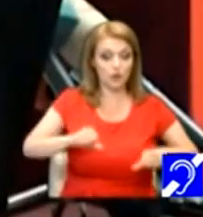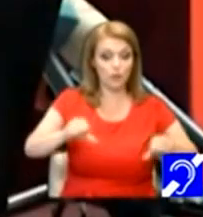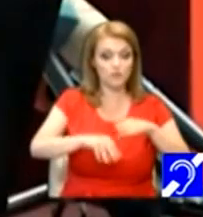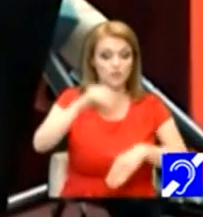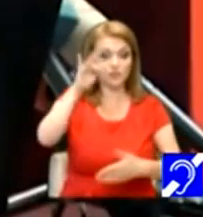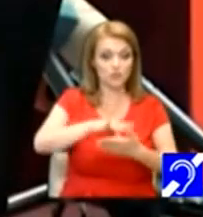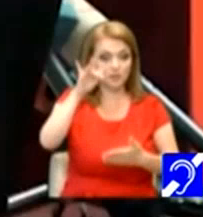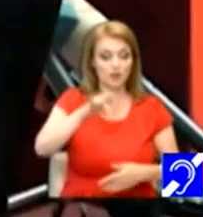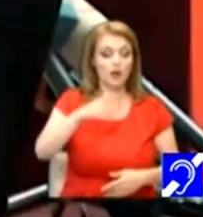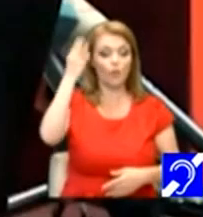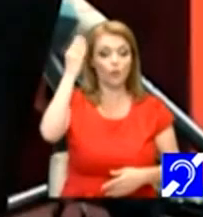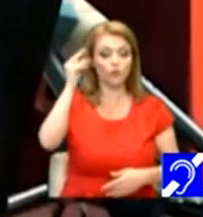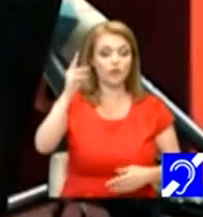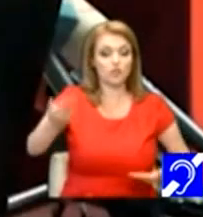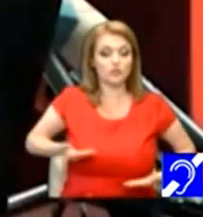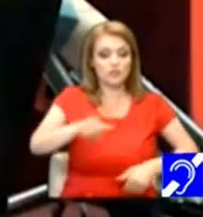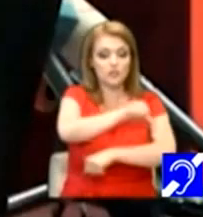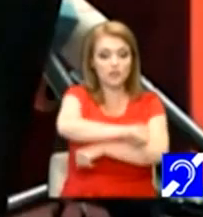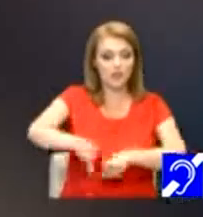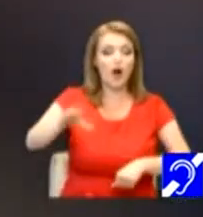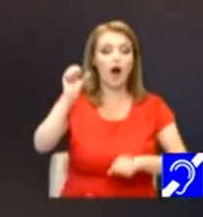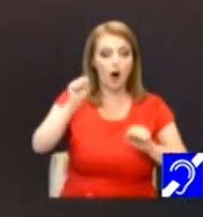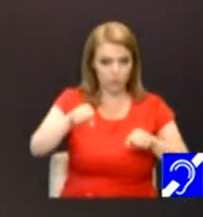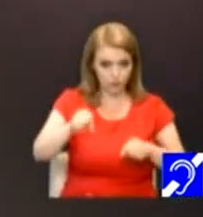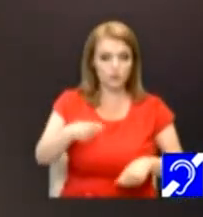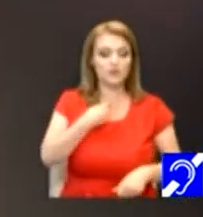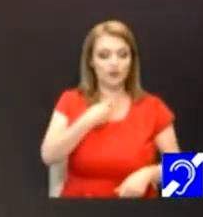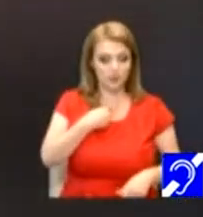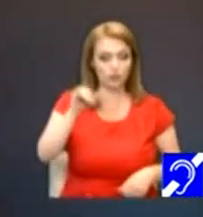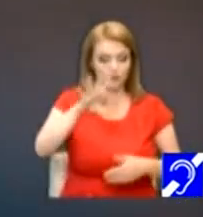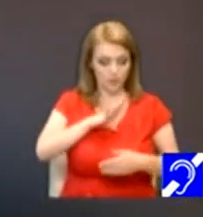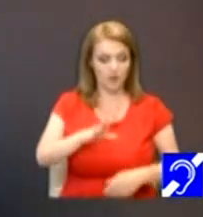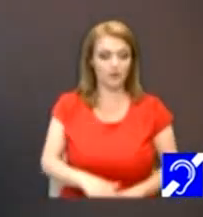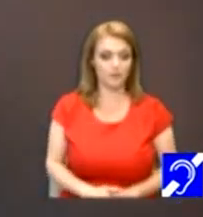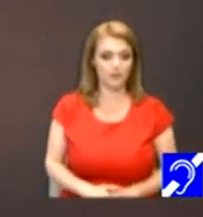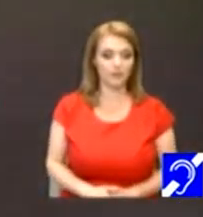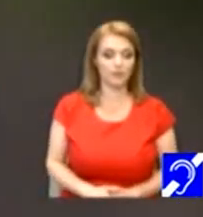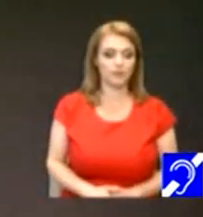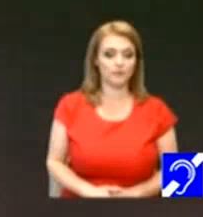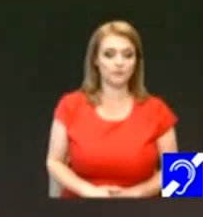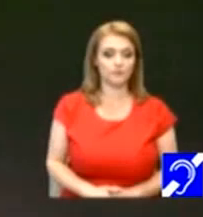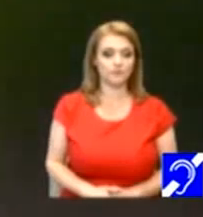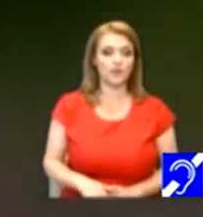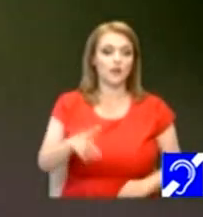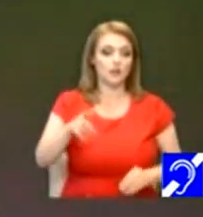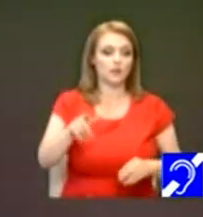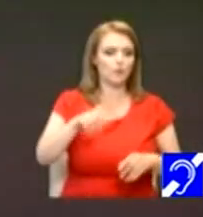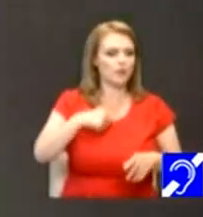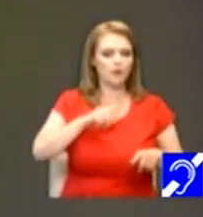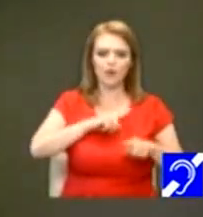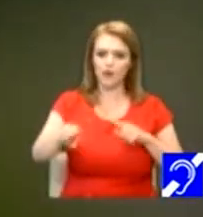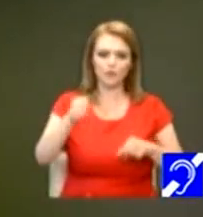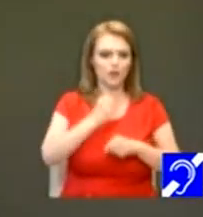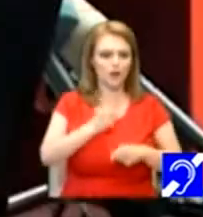alegeri au putut să voteze, iar măsurile adoptate la cele mai solicitate secții de votare au permis scurtarea cozilor și